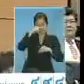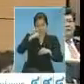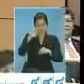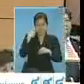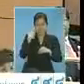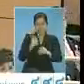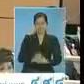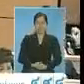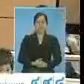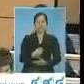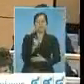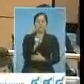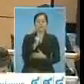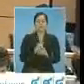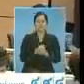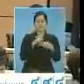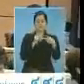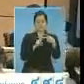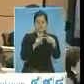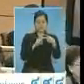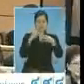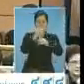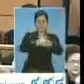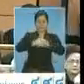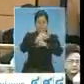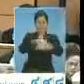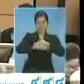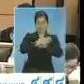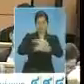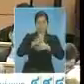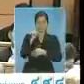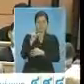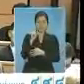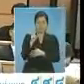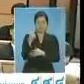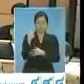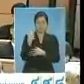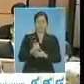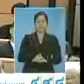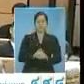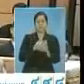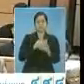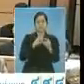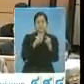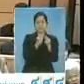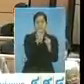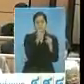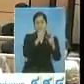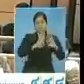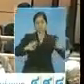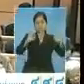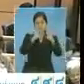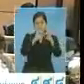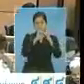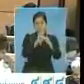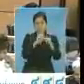ทหนักสำหรับส่วนที่2ก็คือรถไฟความเร็วสูงรถไฟความเร็วสูงนี้เราก็จะเน้นในเรื่องของการเชื่อมโยง